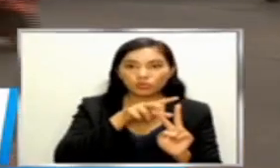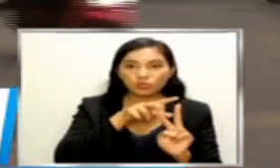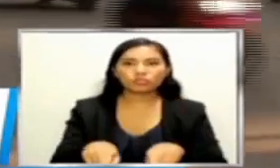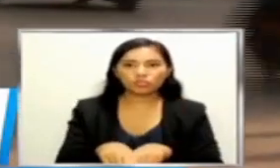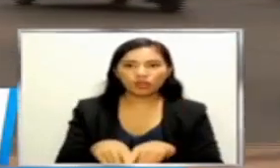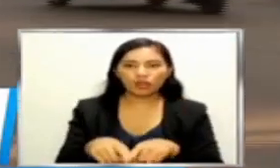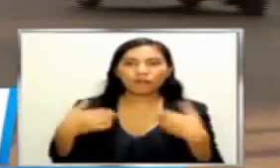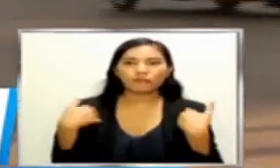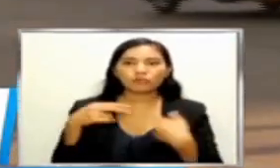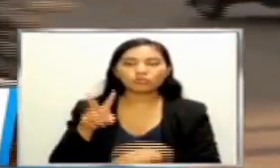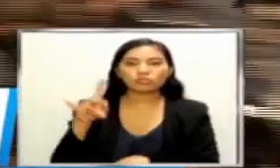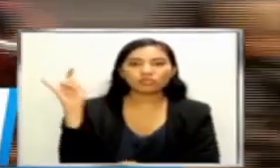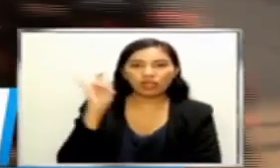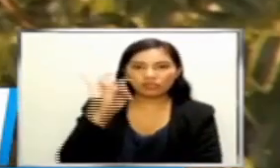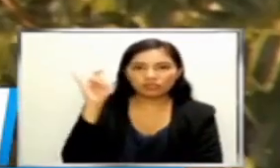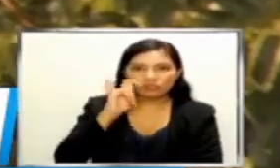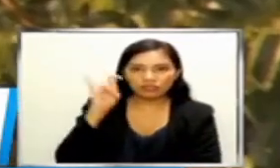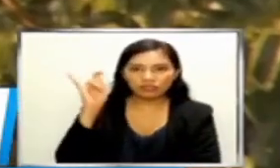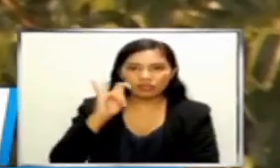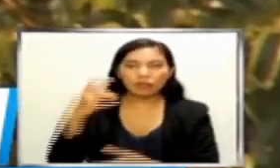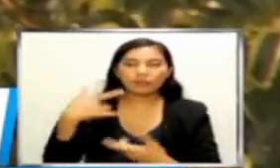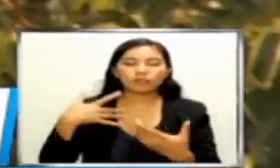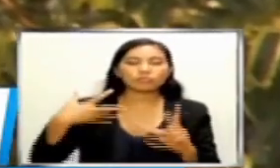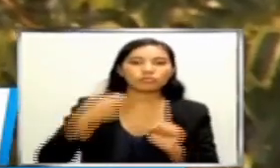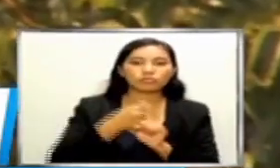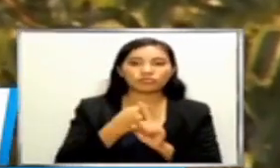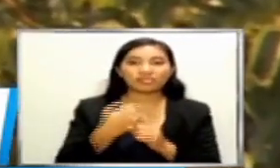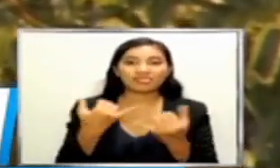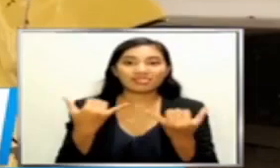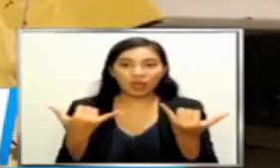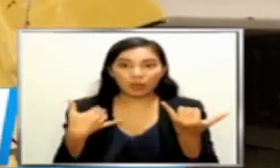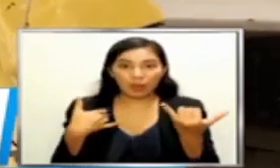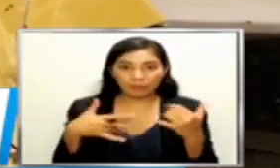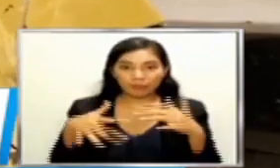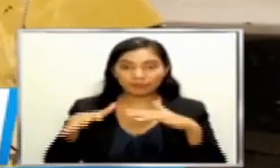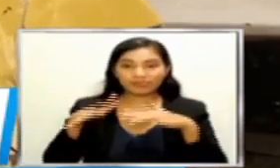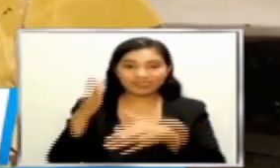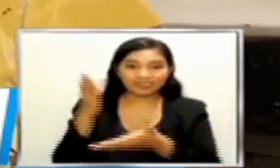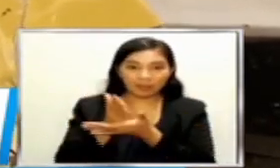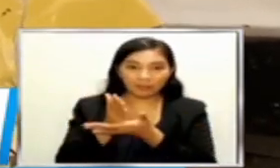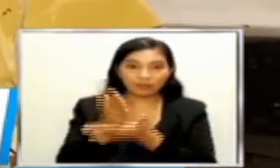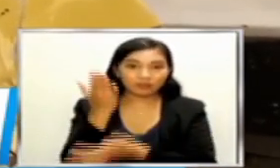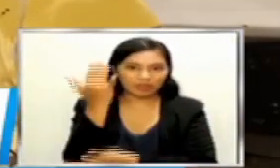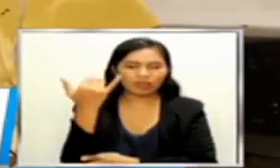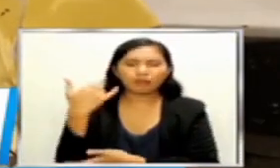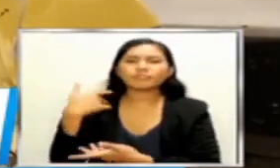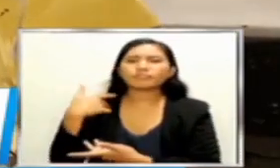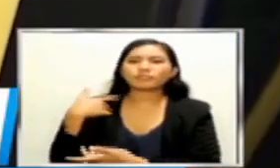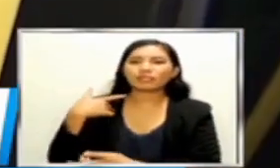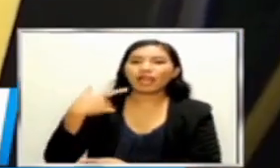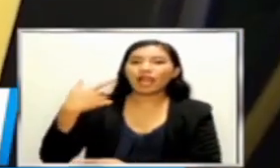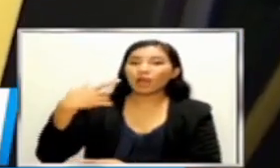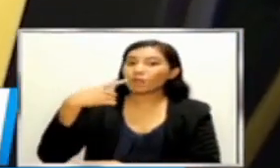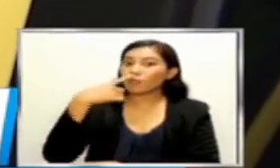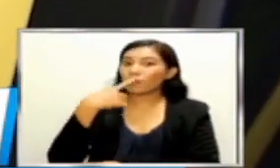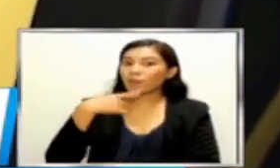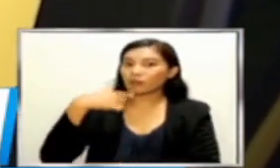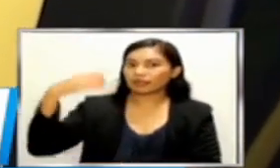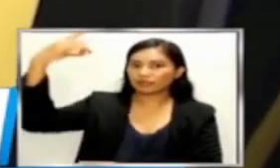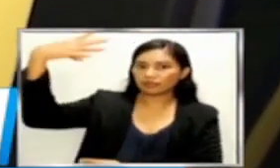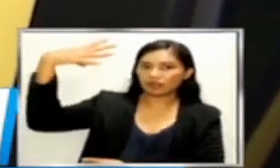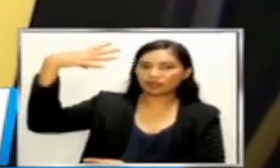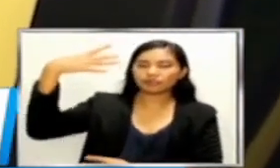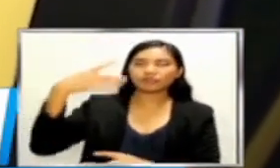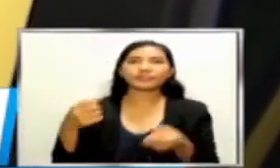biktima, nakahinto ang mga sasakyan dahil nakapula ang stoplight nang bigla na lamang may kumalabog. Nakared naman kami